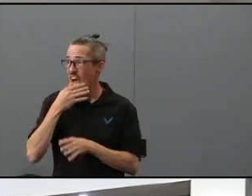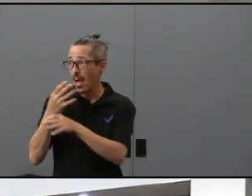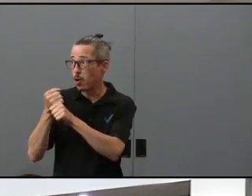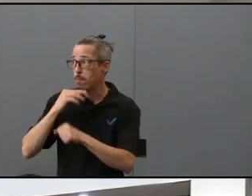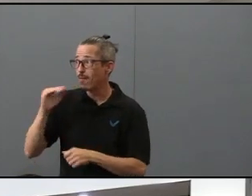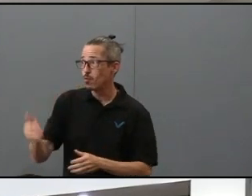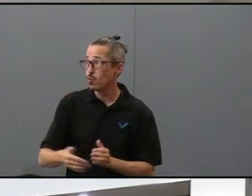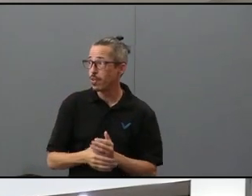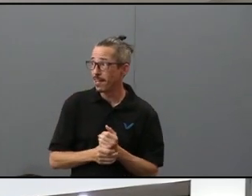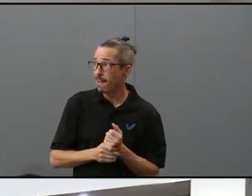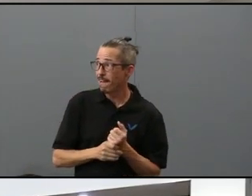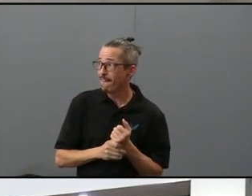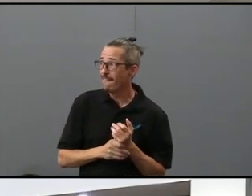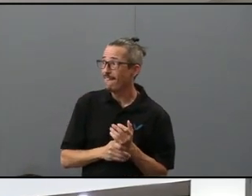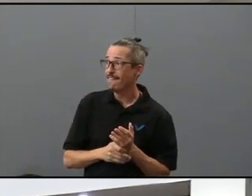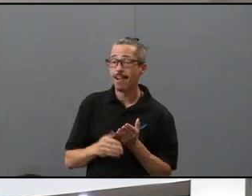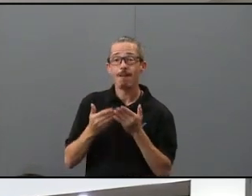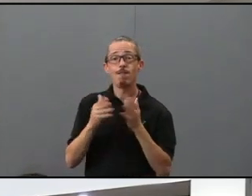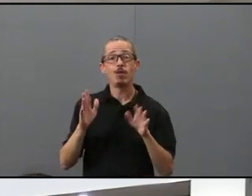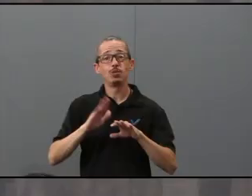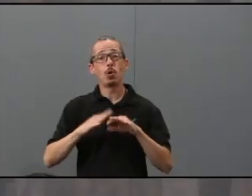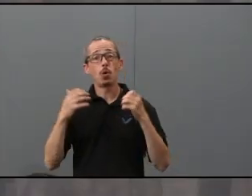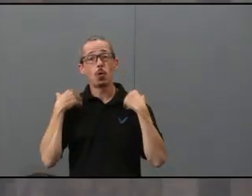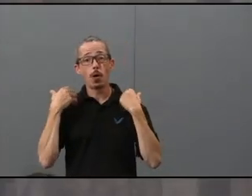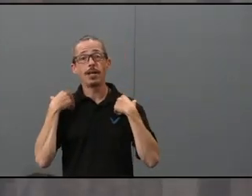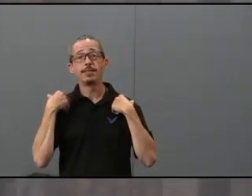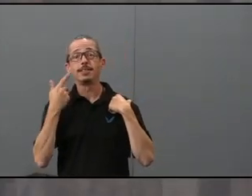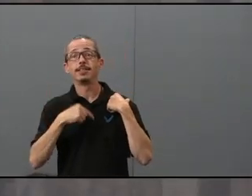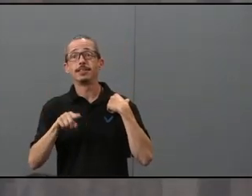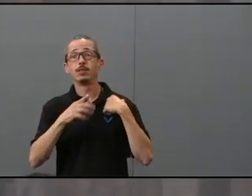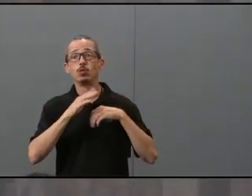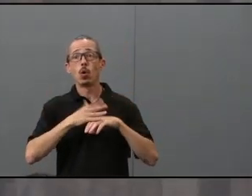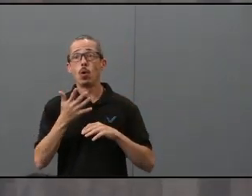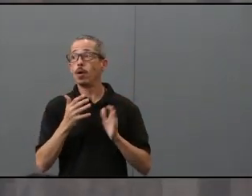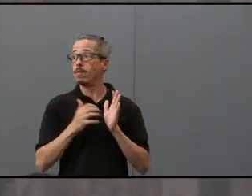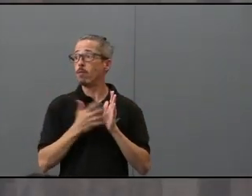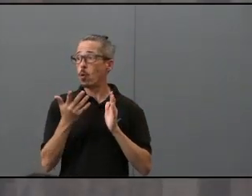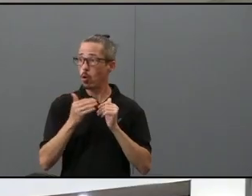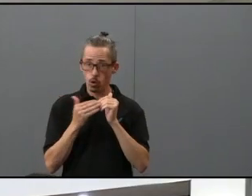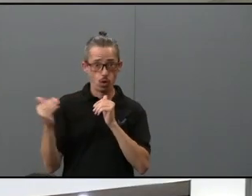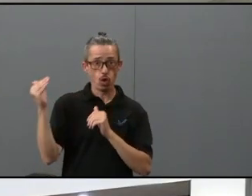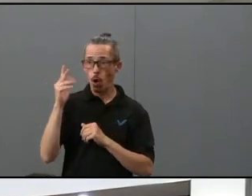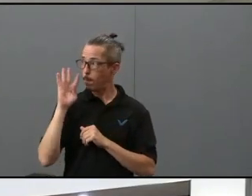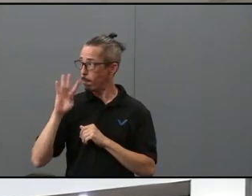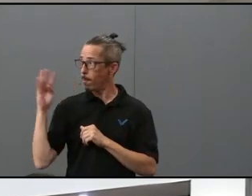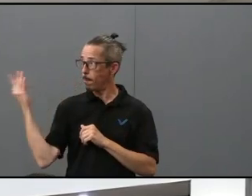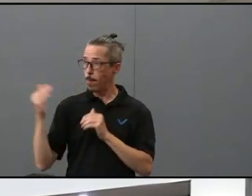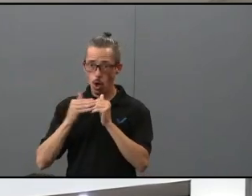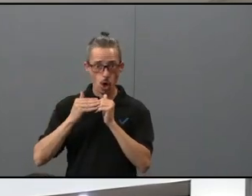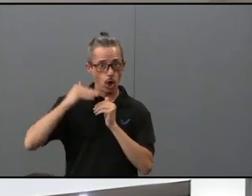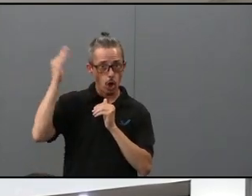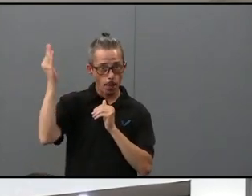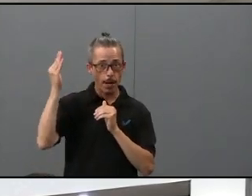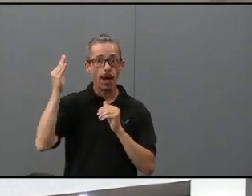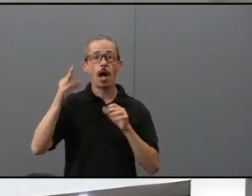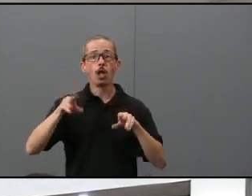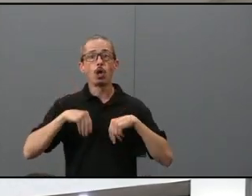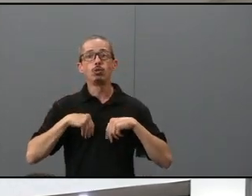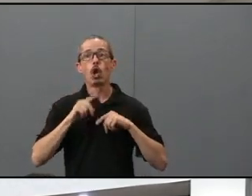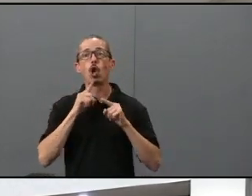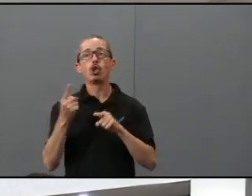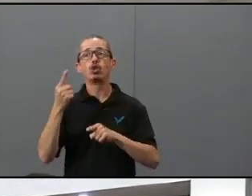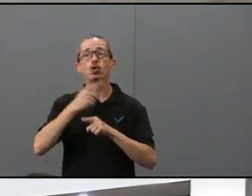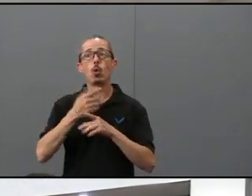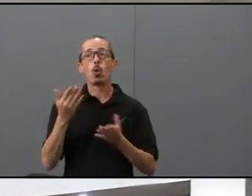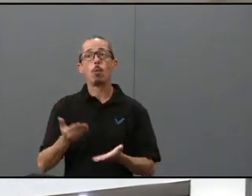on alors euh ouverture de la séance et constat du Corum par le greffier le Corum est constaté monsieur le ma merci adoption de l'ordre du jour